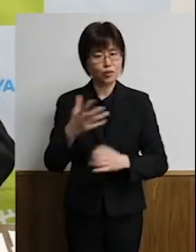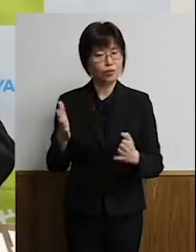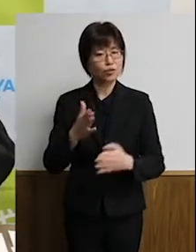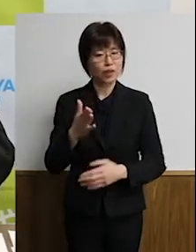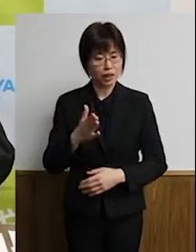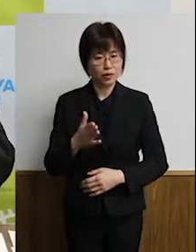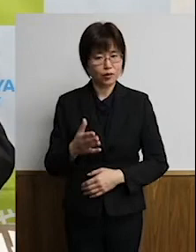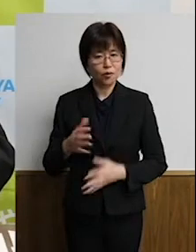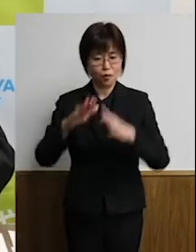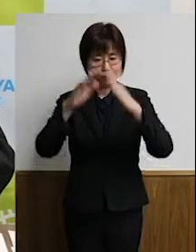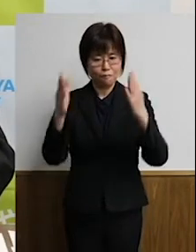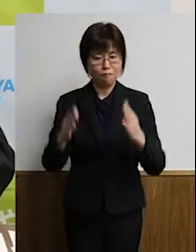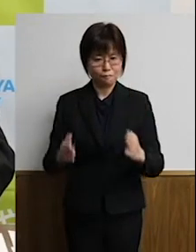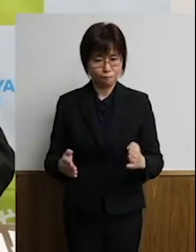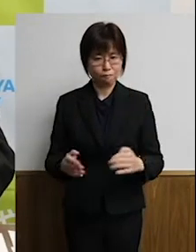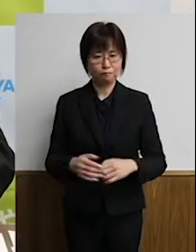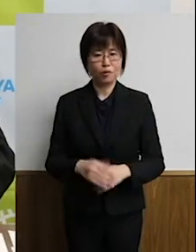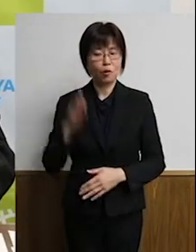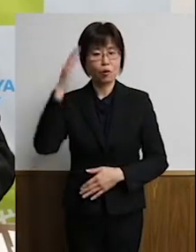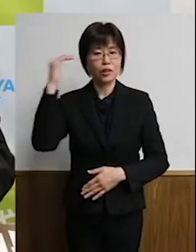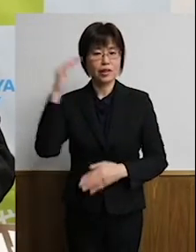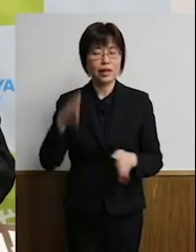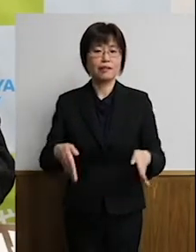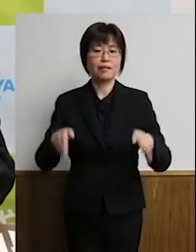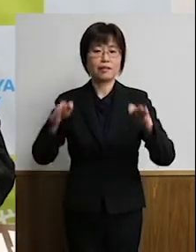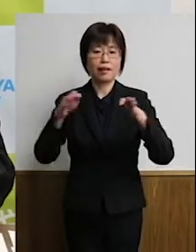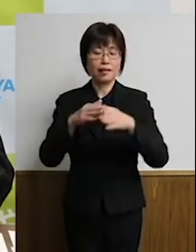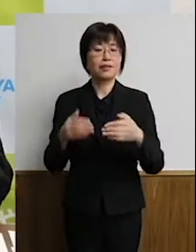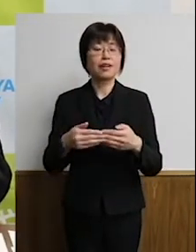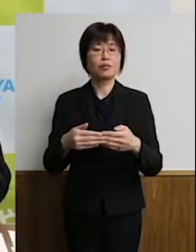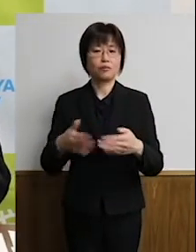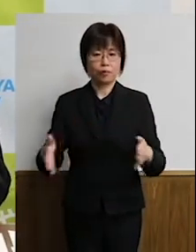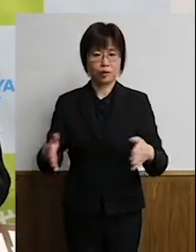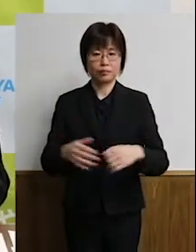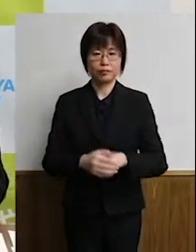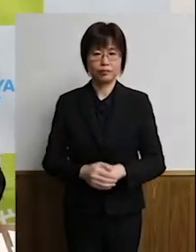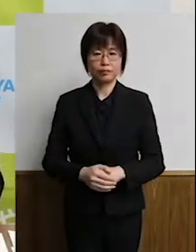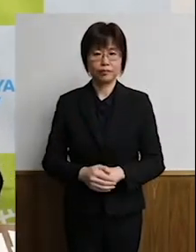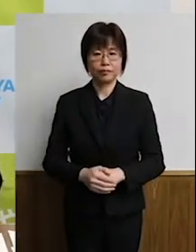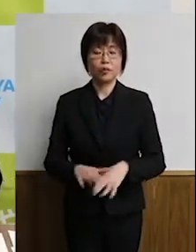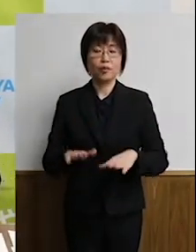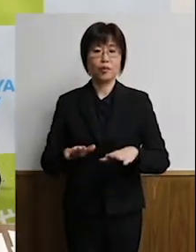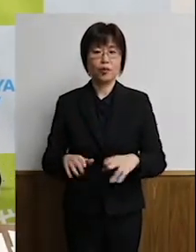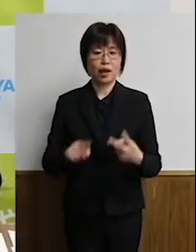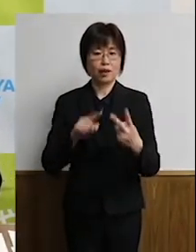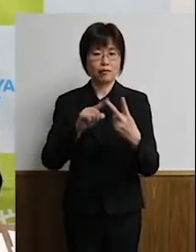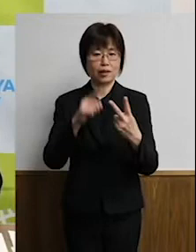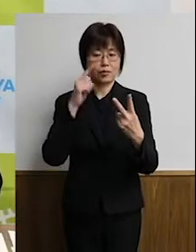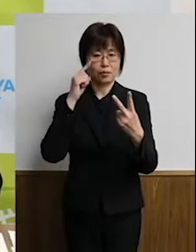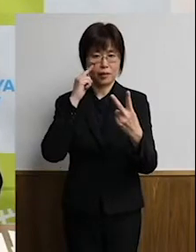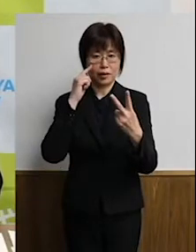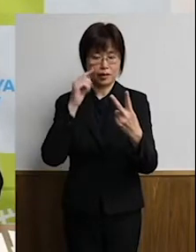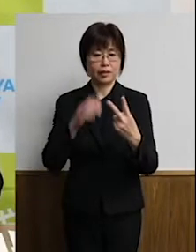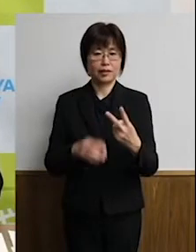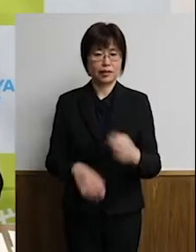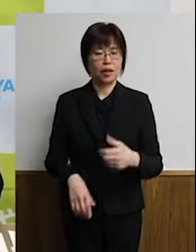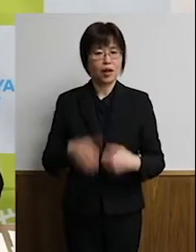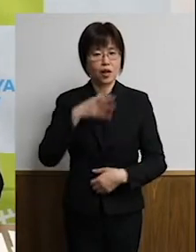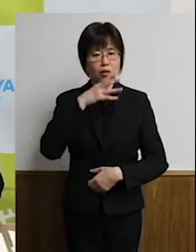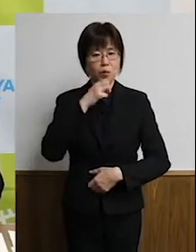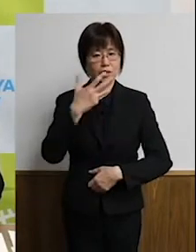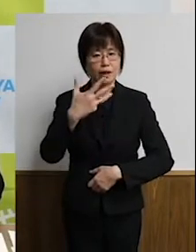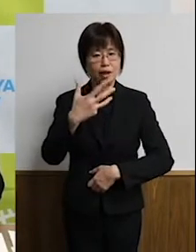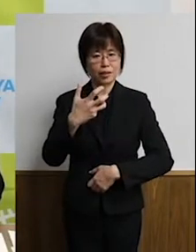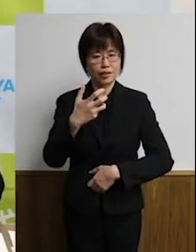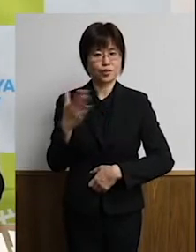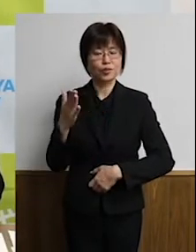アンドロイドを渋沢栄一記念館で一般公開しておりますが、この度2体目となる80歳